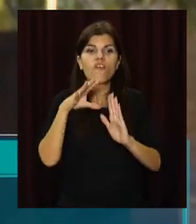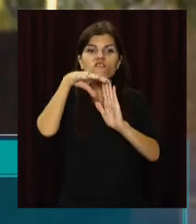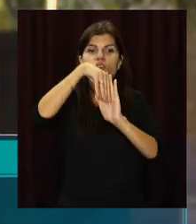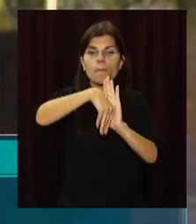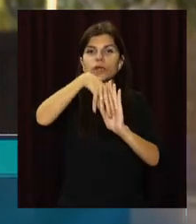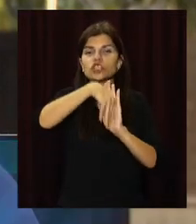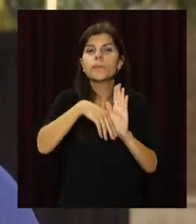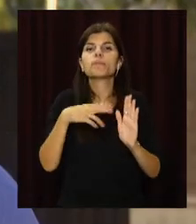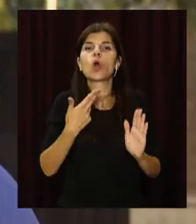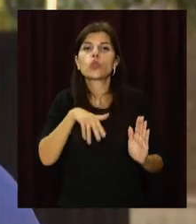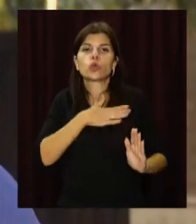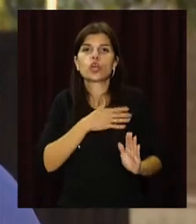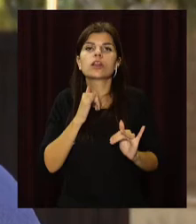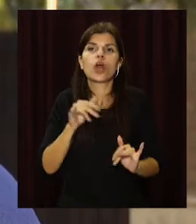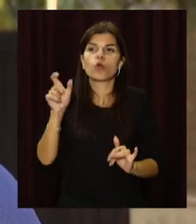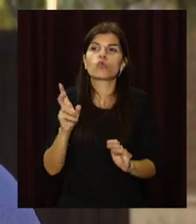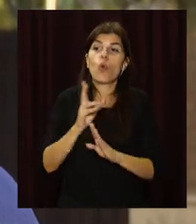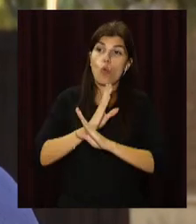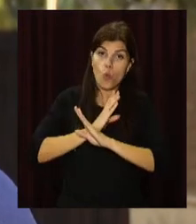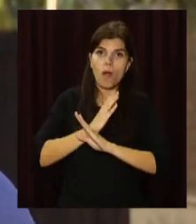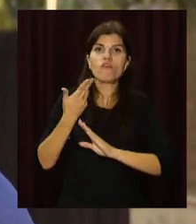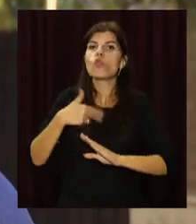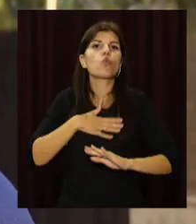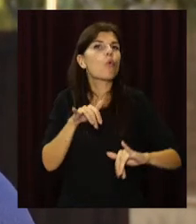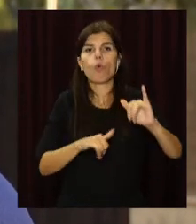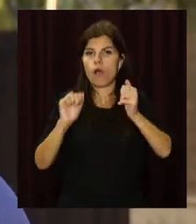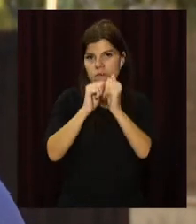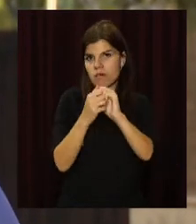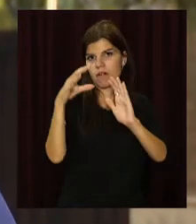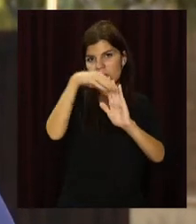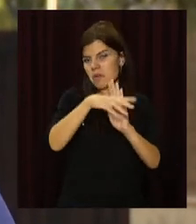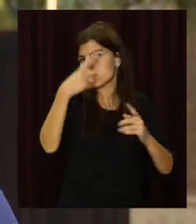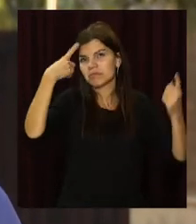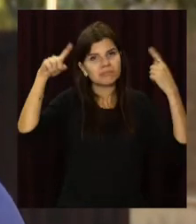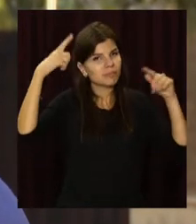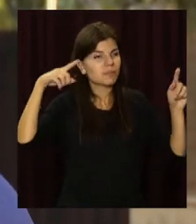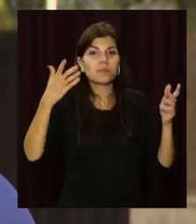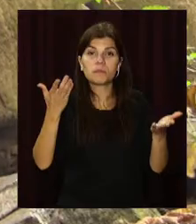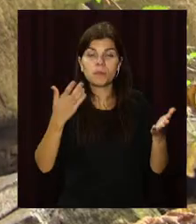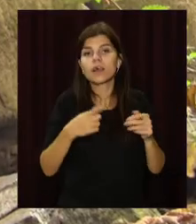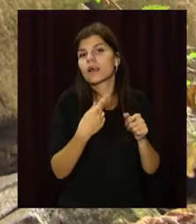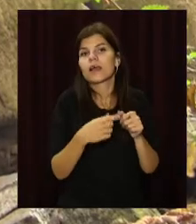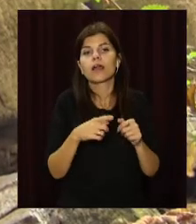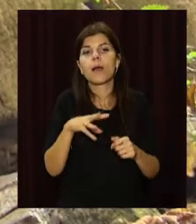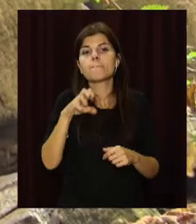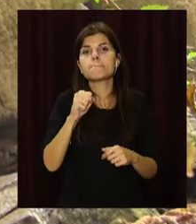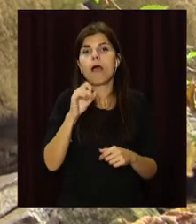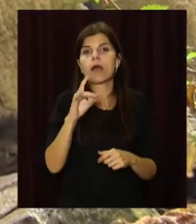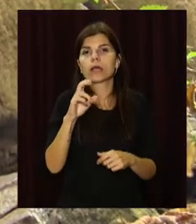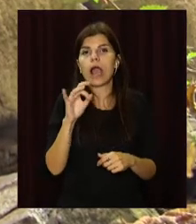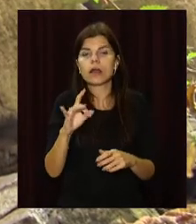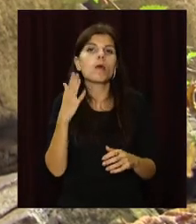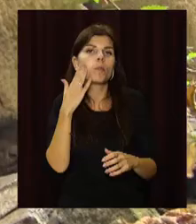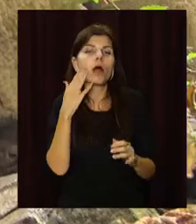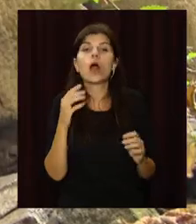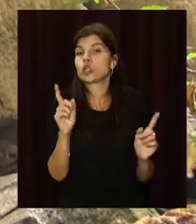померлого, або ще вважається, що це був якби така, маркер географічний. У селищі Токівському